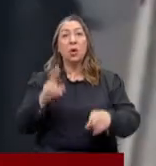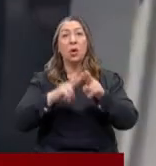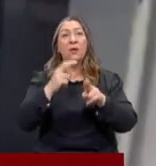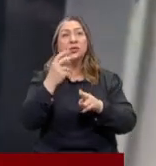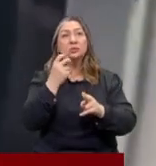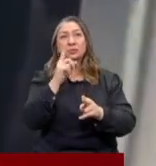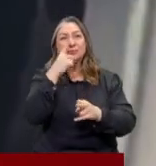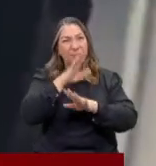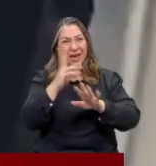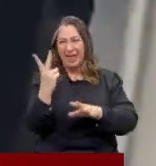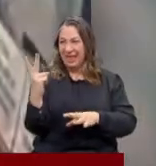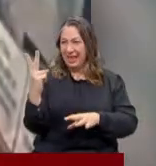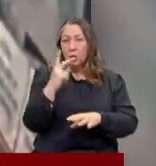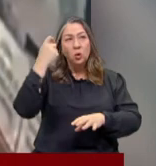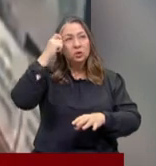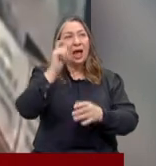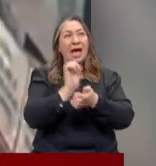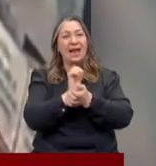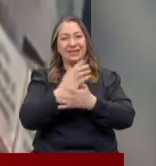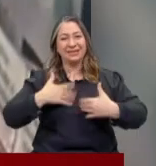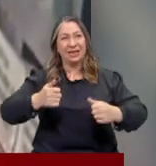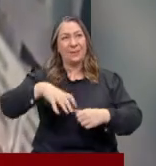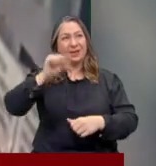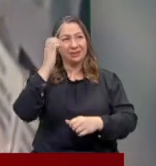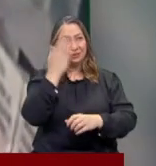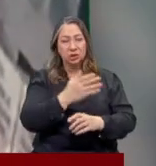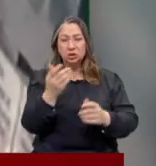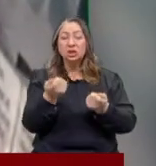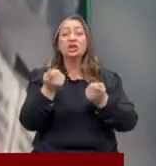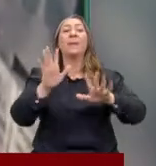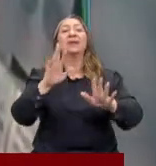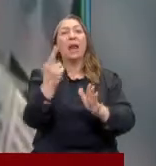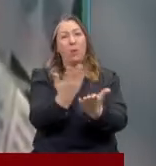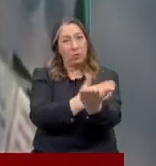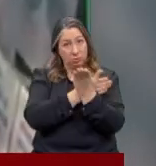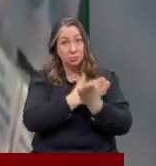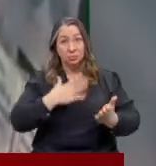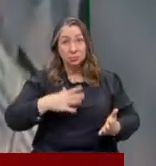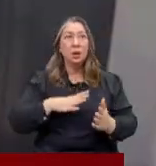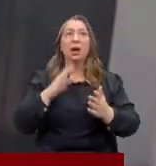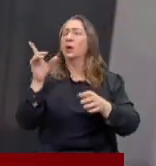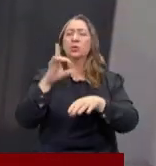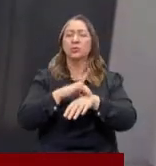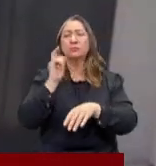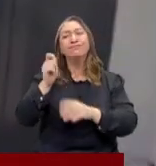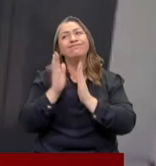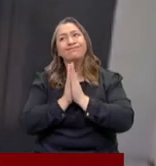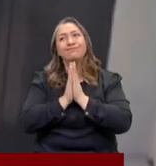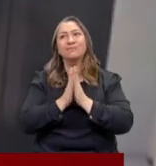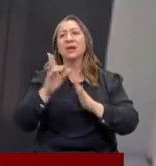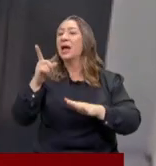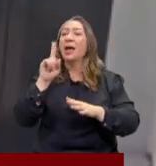Koronavirüs testi yaptıran iki kişi Üsküdar'da aile sağlığı merkezine gitti. Çalışamaz raporu istediler. Aile hekimi Alparslan Kılıç